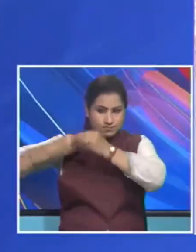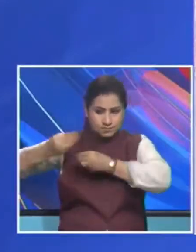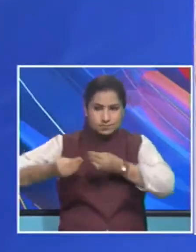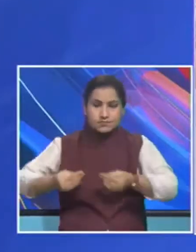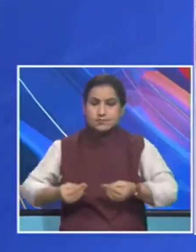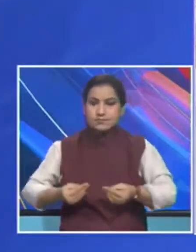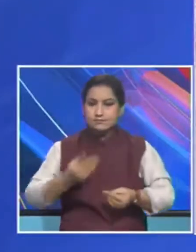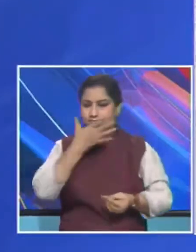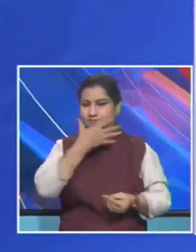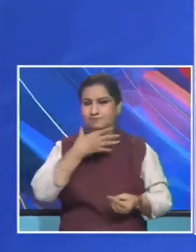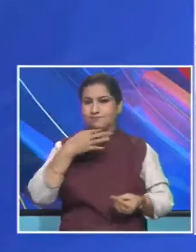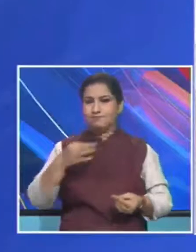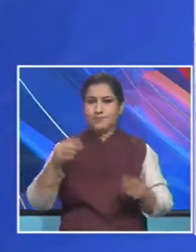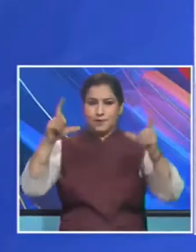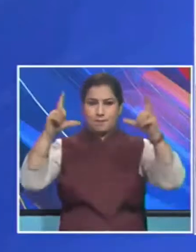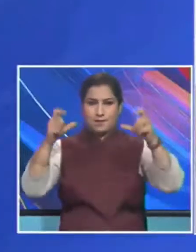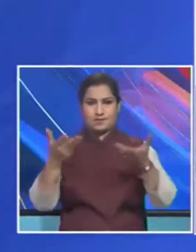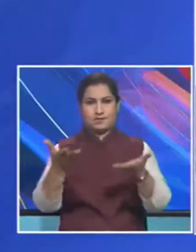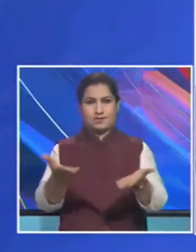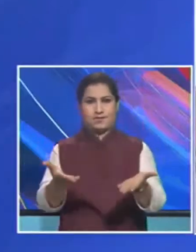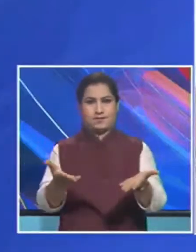ये खूबसूरत तस्वीर।